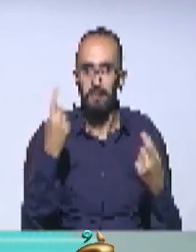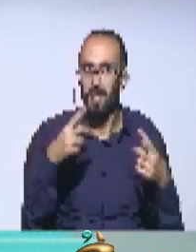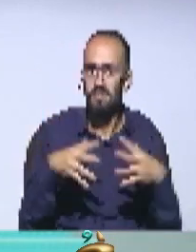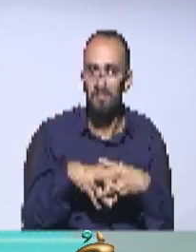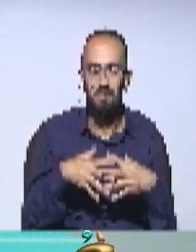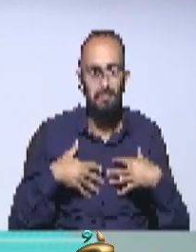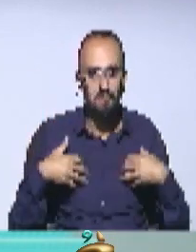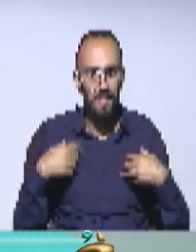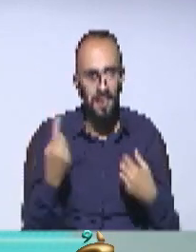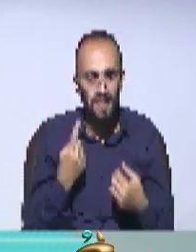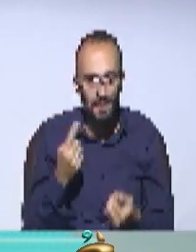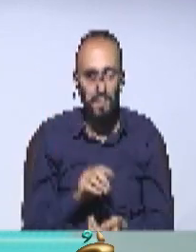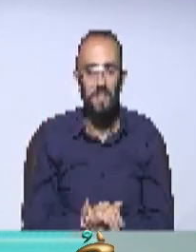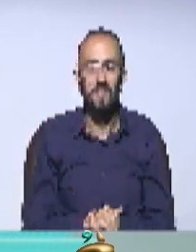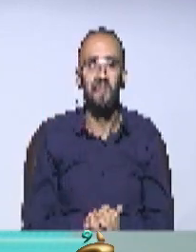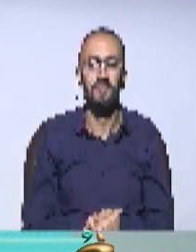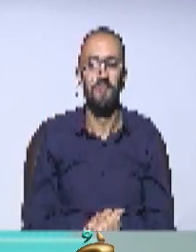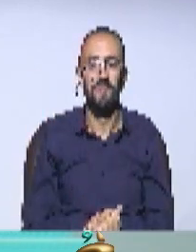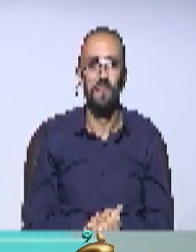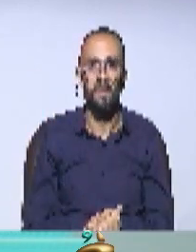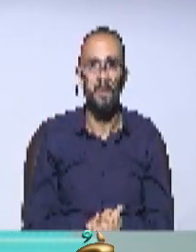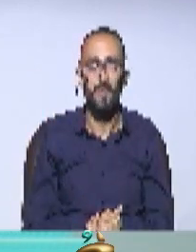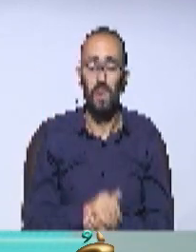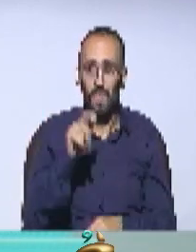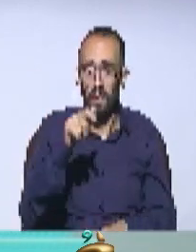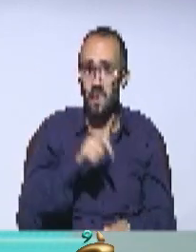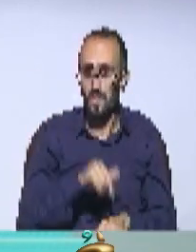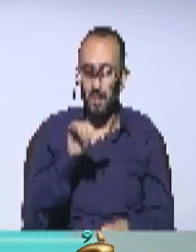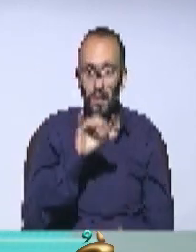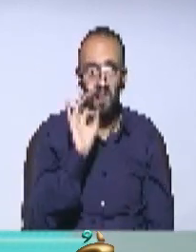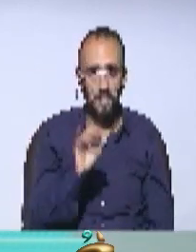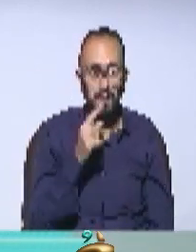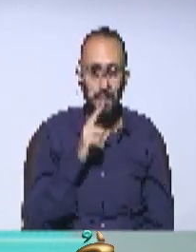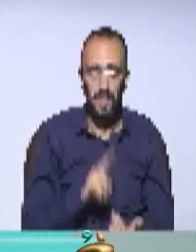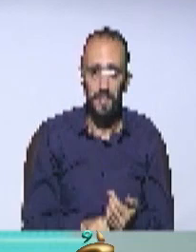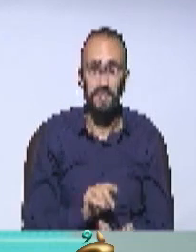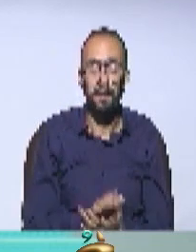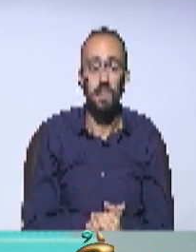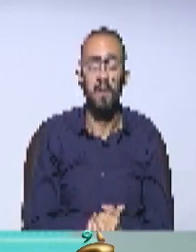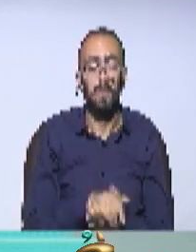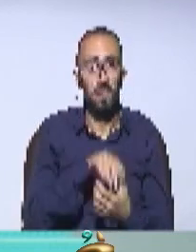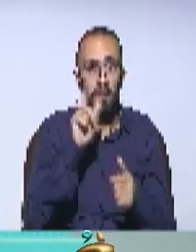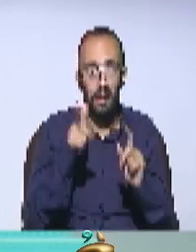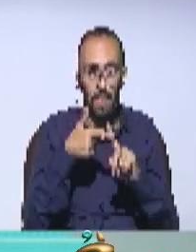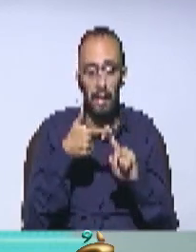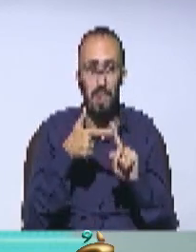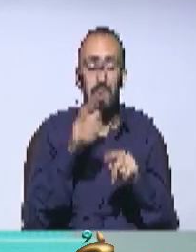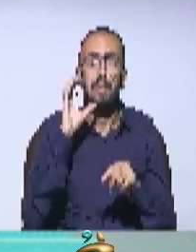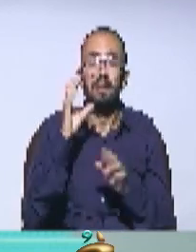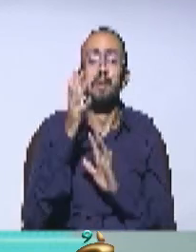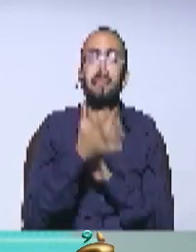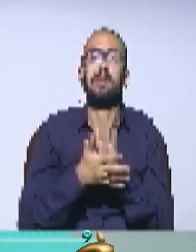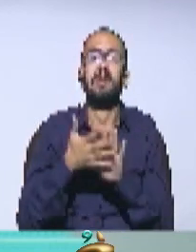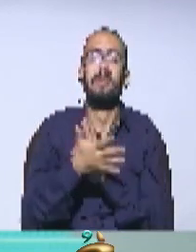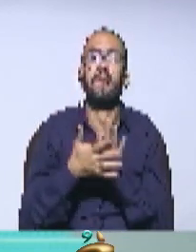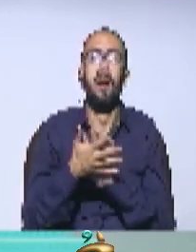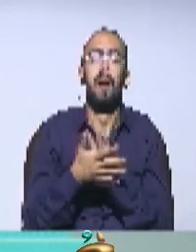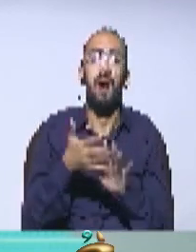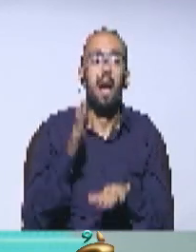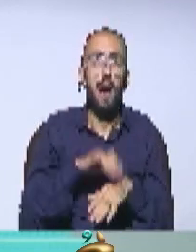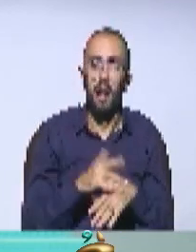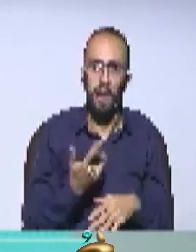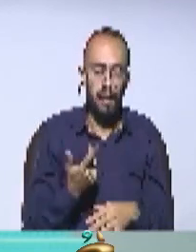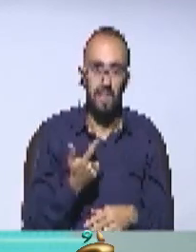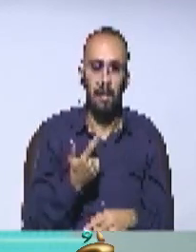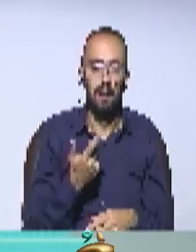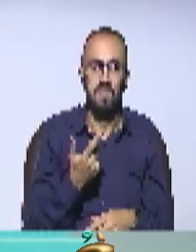وكل فعلا يعني أدرك أنه في لحظة مهمة جدا. صحيح. الأمر الثاني هو حديث السيد الرئيس الذي